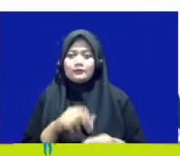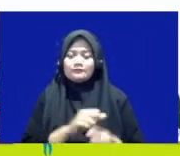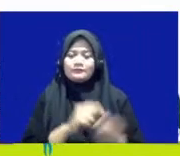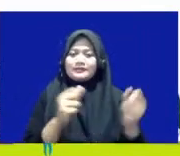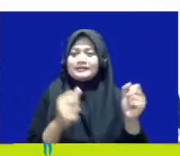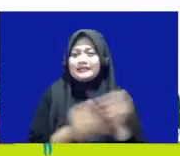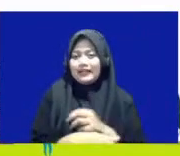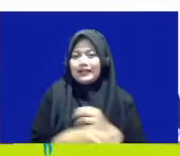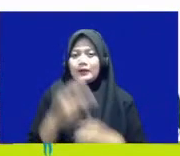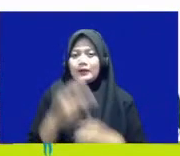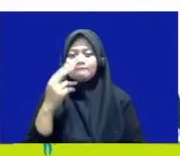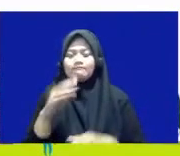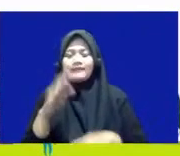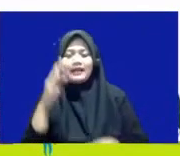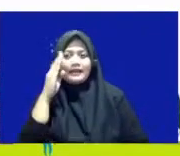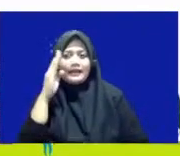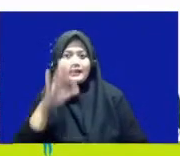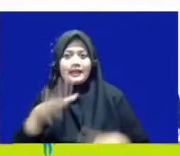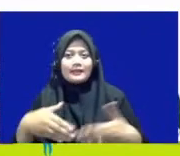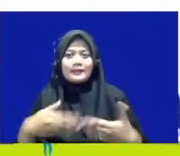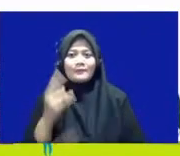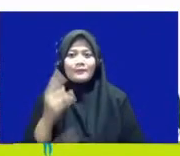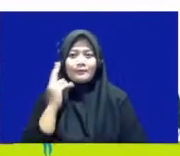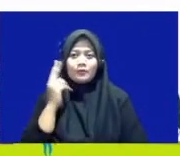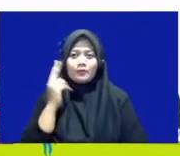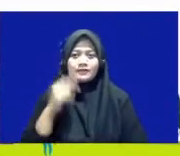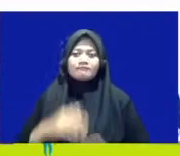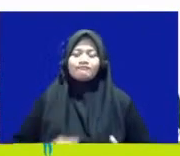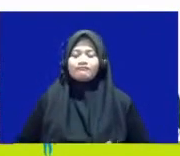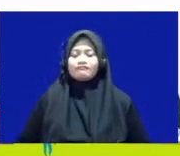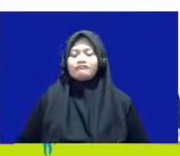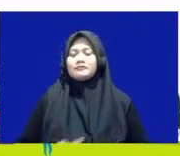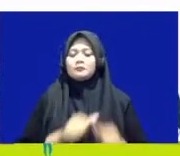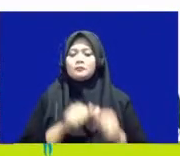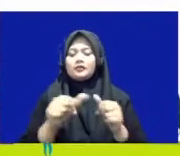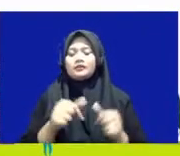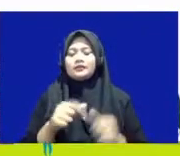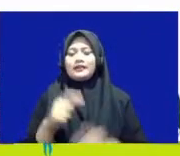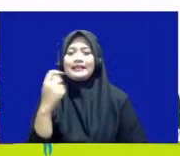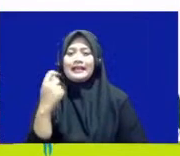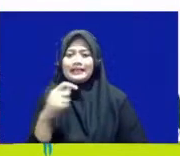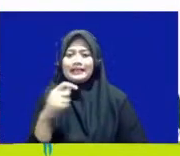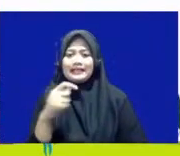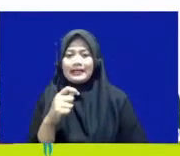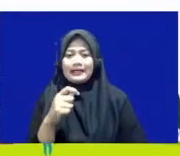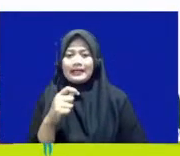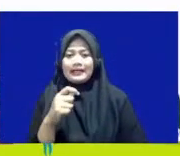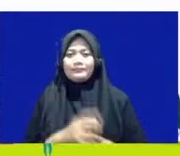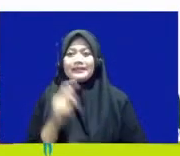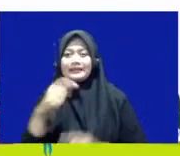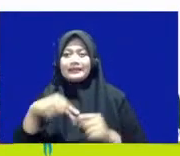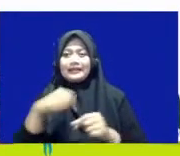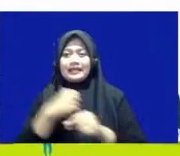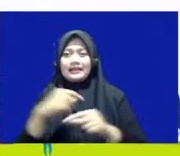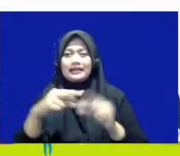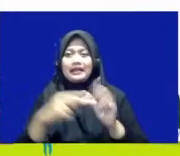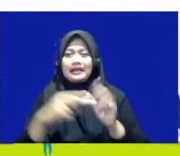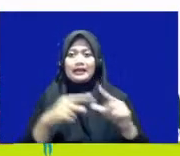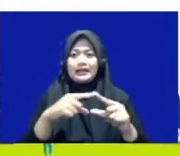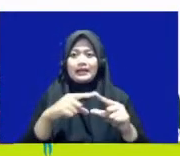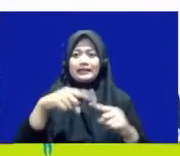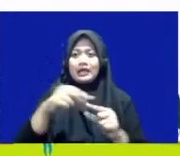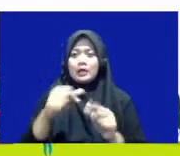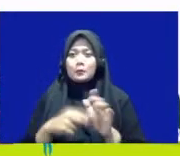perempuan. Maka kami sudah mendirikan Taruna Siaga Bencana. Taruna itu pemuda, semuanya isinya pemuda. Batas umurnya itu di